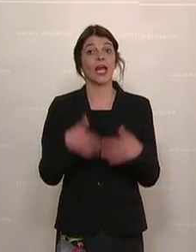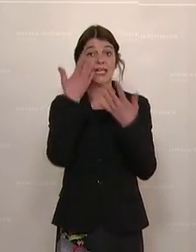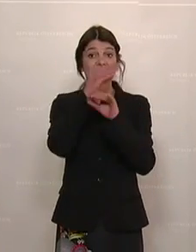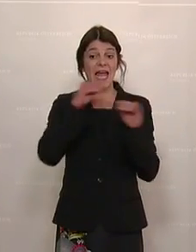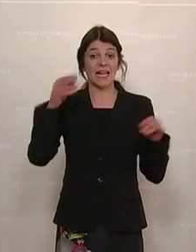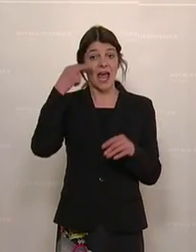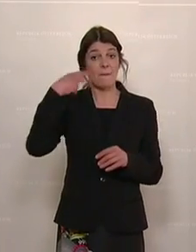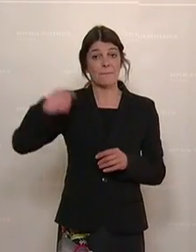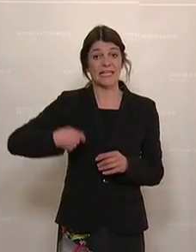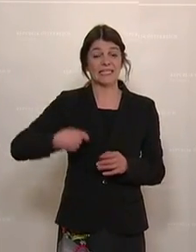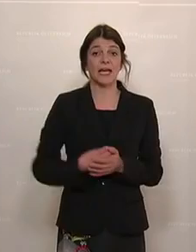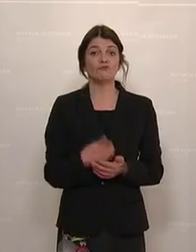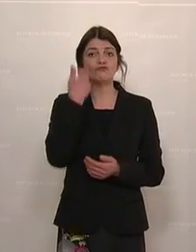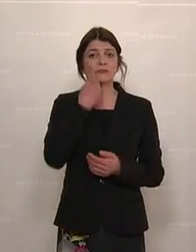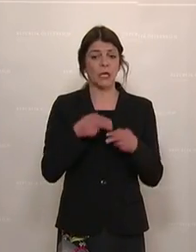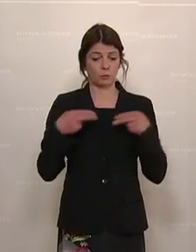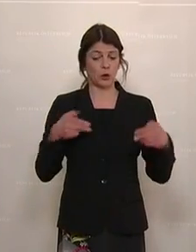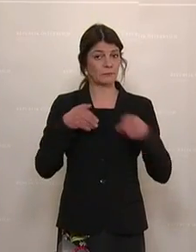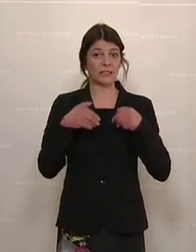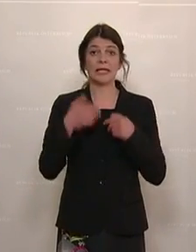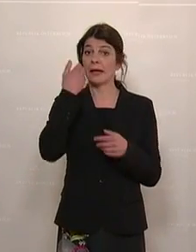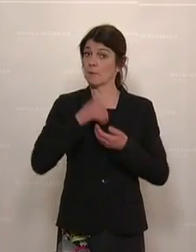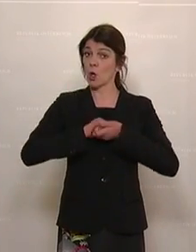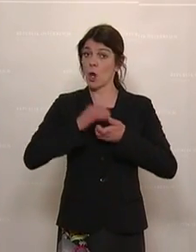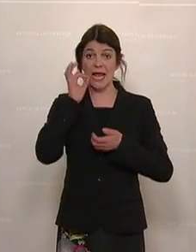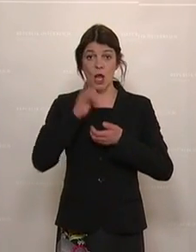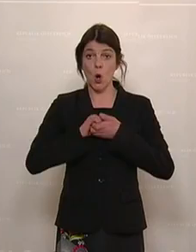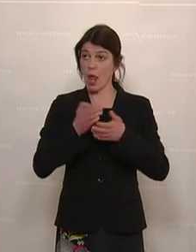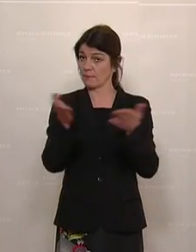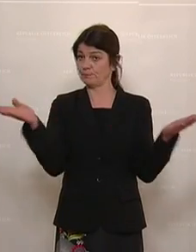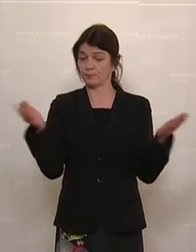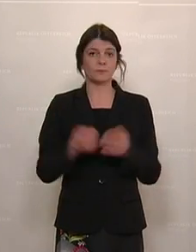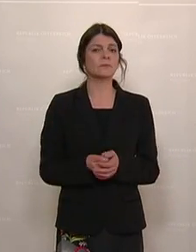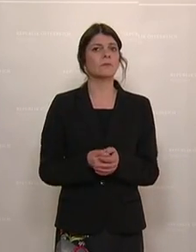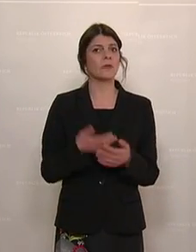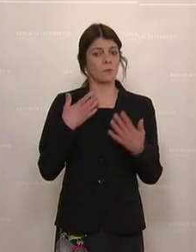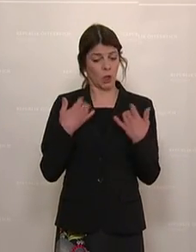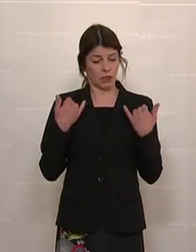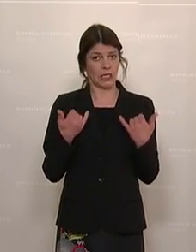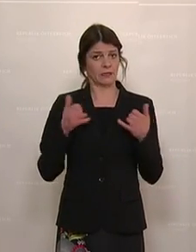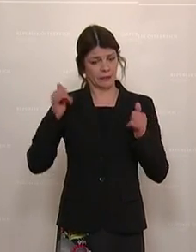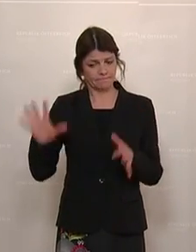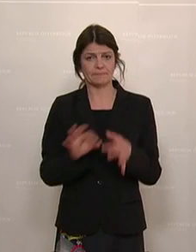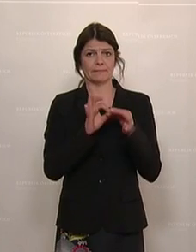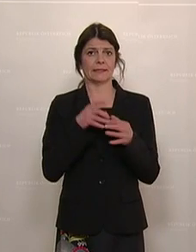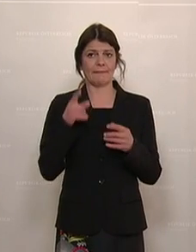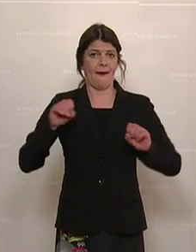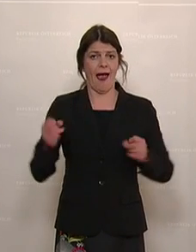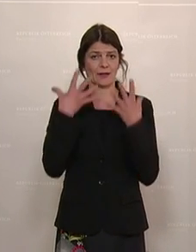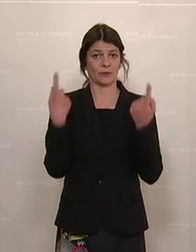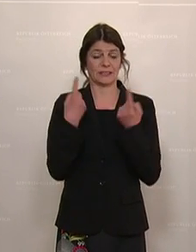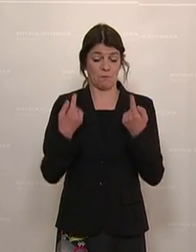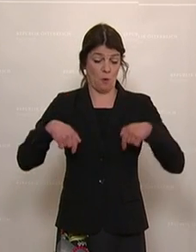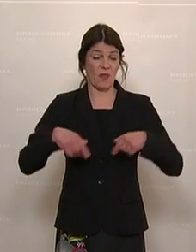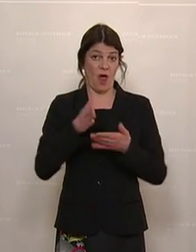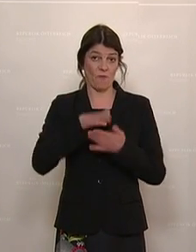Sehr geehrter Herr Präsident, geschätzter Herr Bundesminister, liebe Kolleginnen und Kollegen. Ich möchte mal gleich auf die aktuelle Situation jetzt an den Universitäten